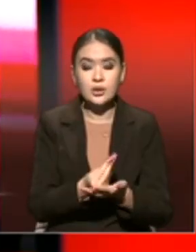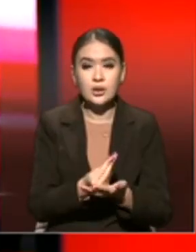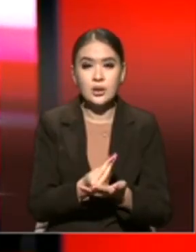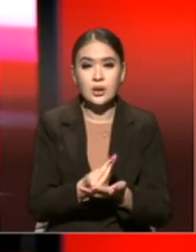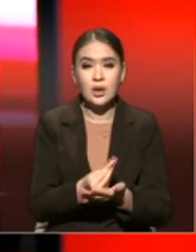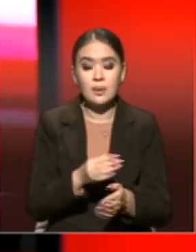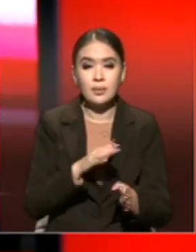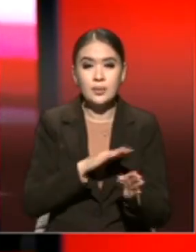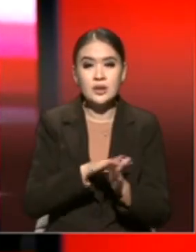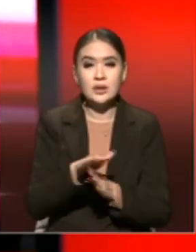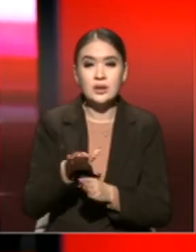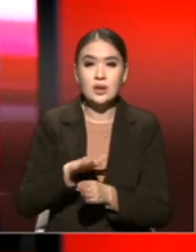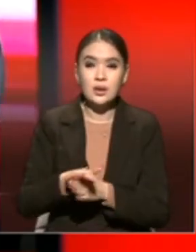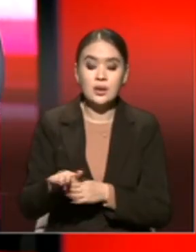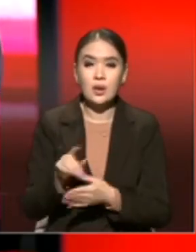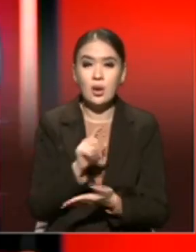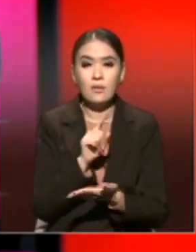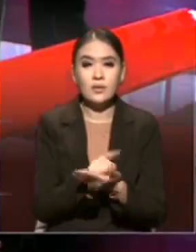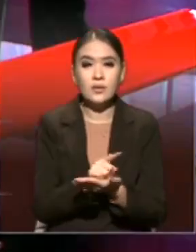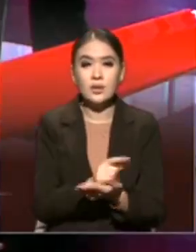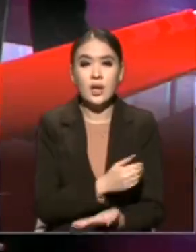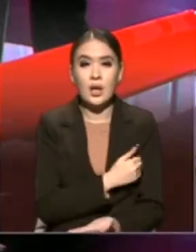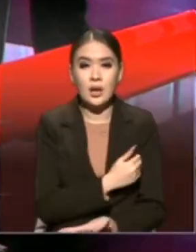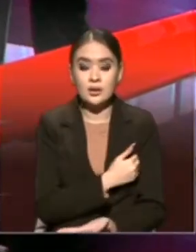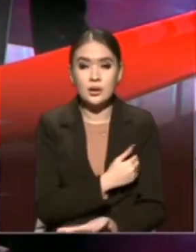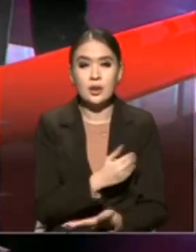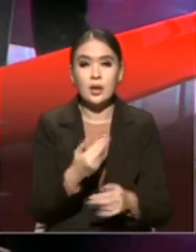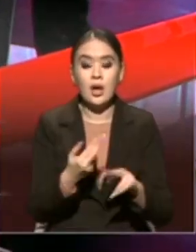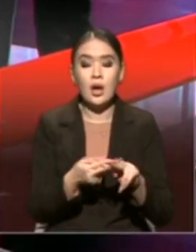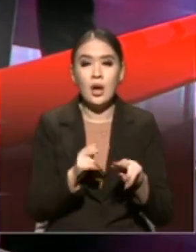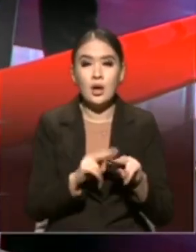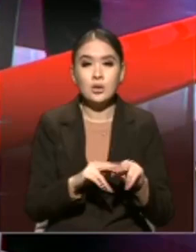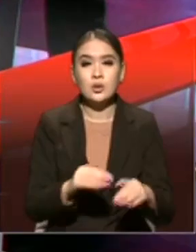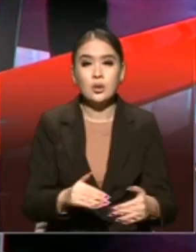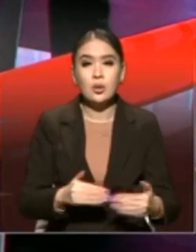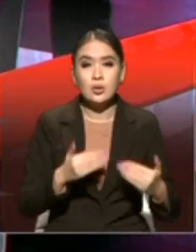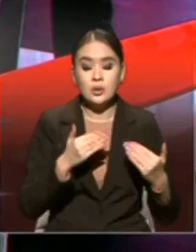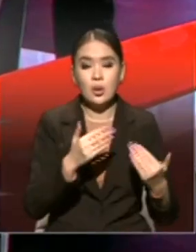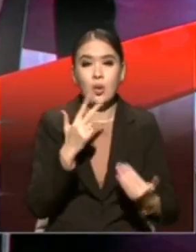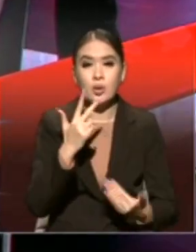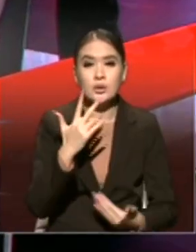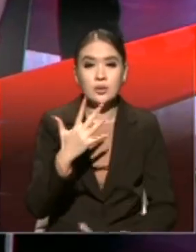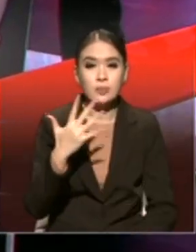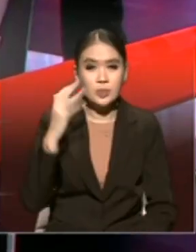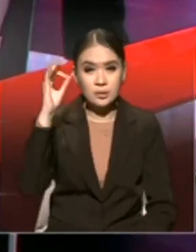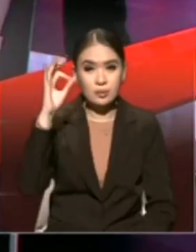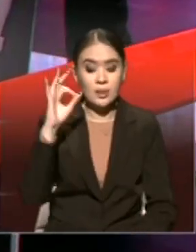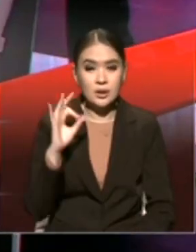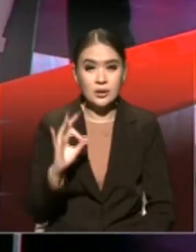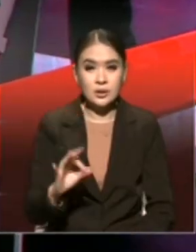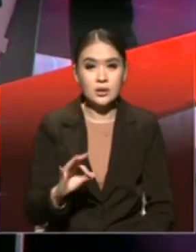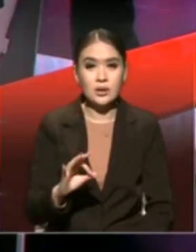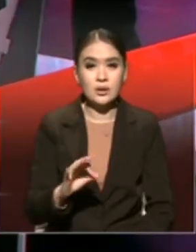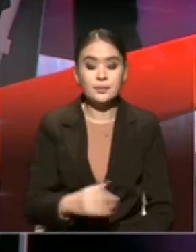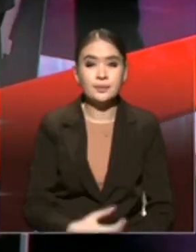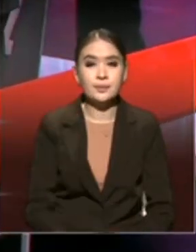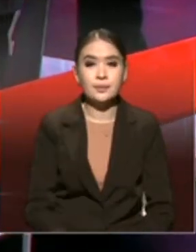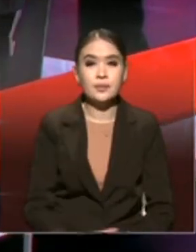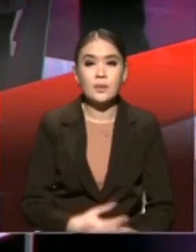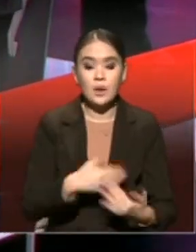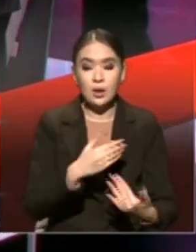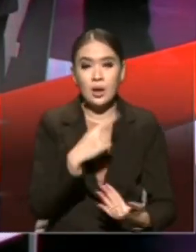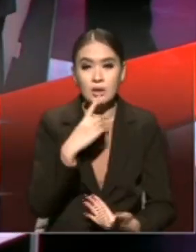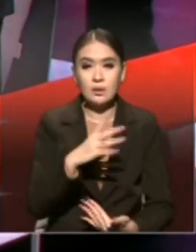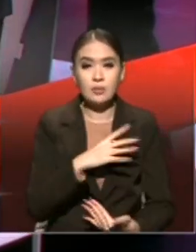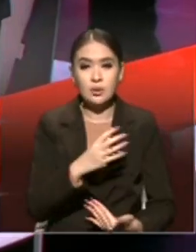Өздерінің міндеттерін, абыройлық міндеттерін отанды қорғаймыз деп отыр. Ал соның 35%-ы 35%. Олар айтып отыр,